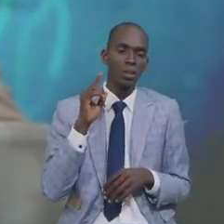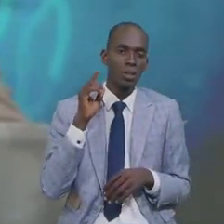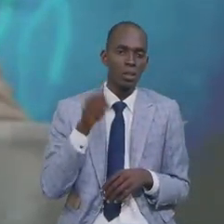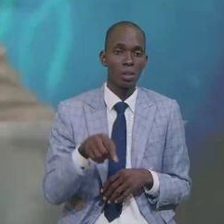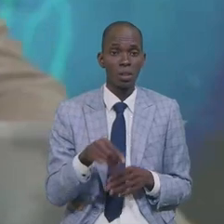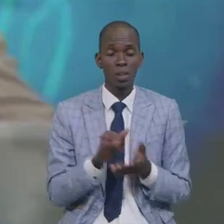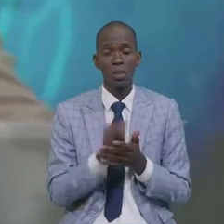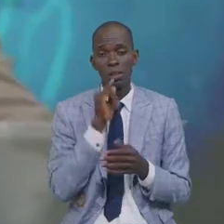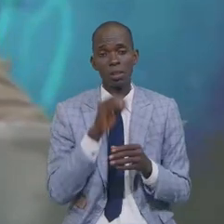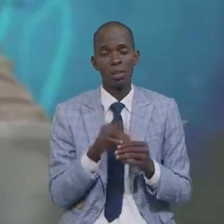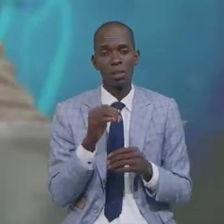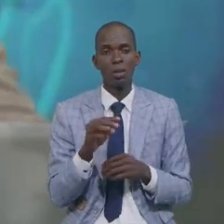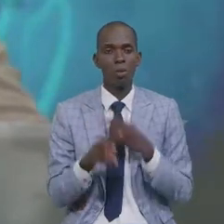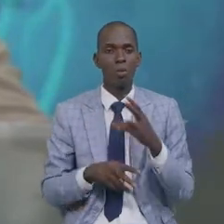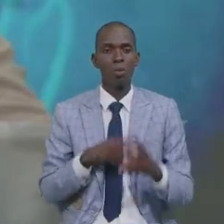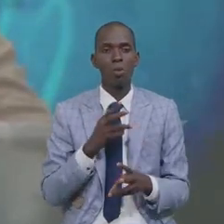monde.